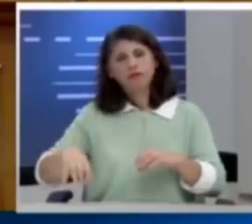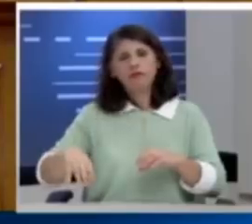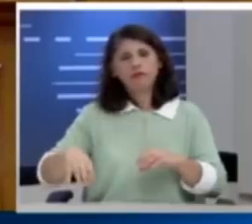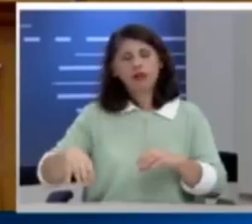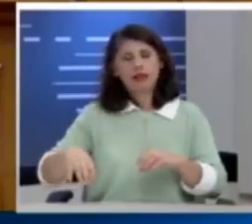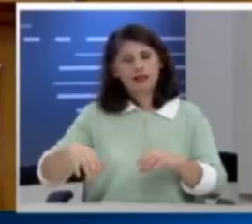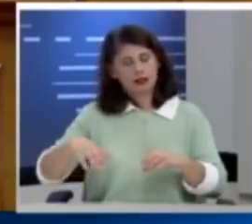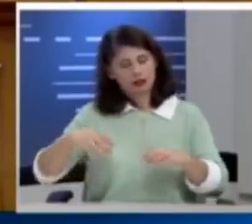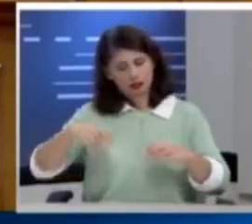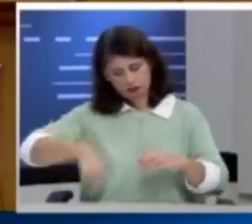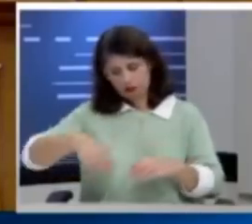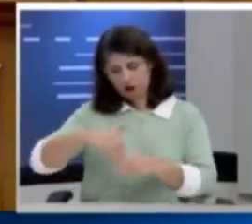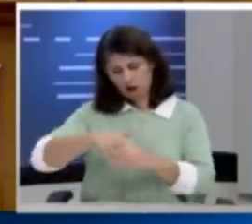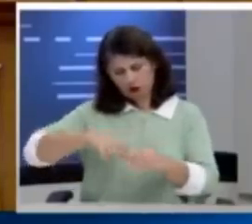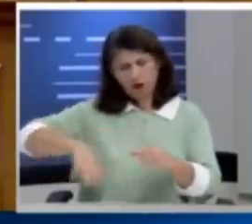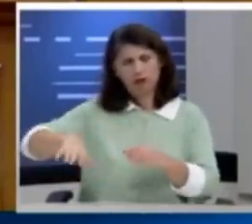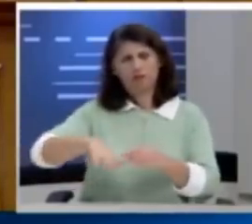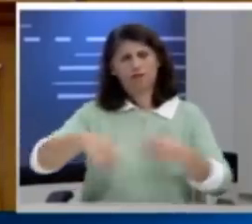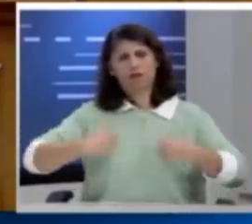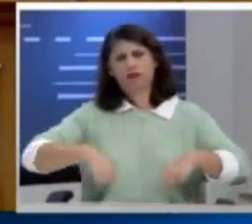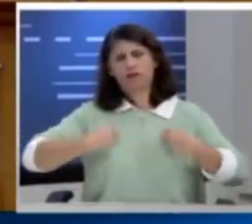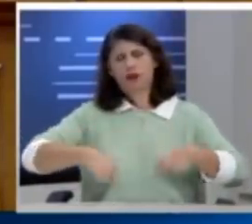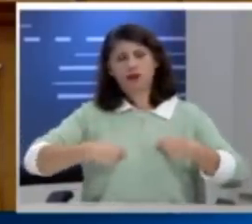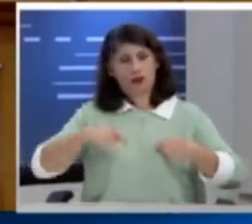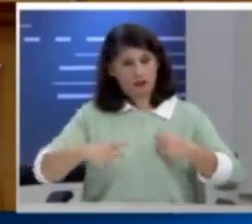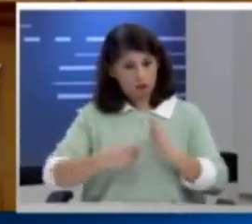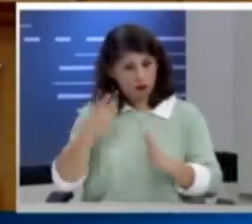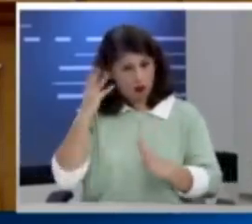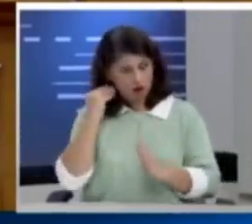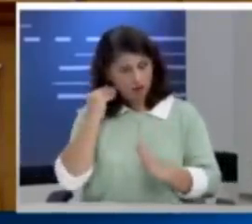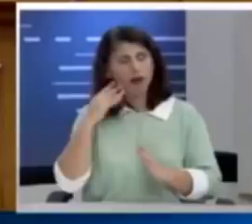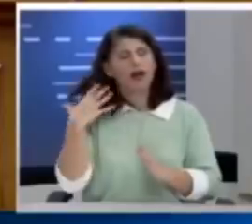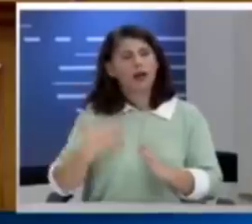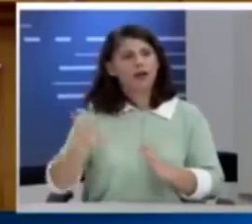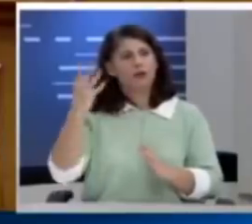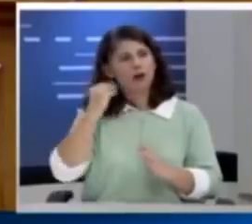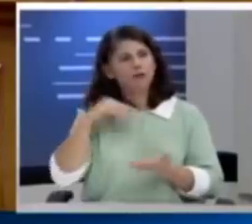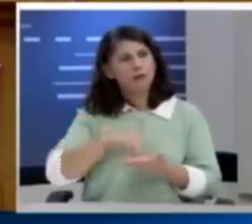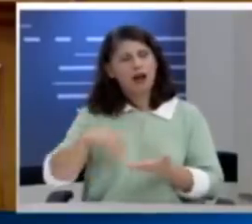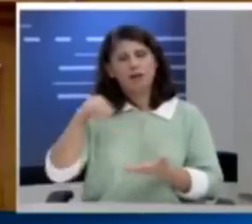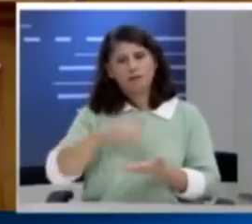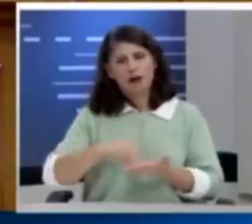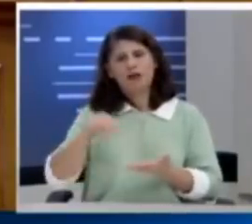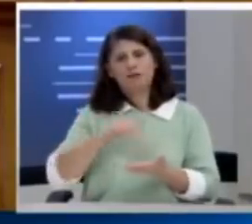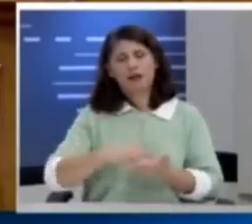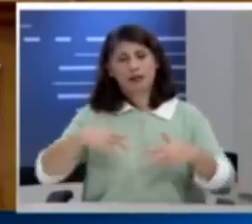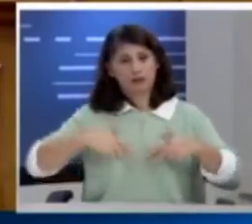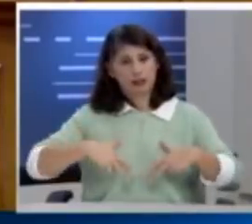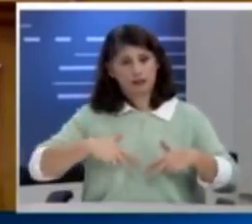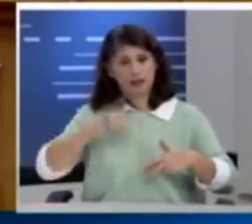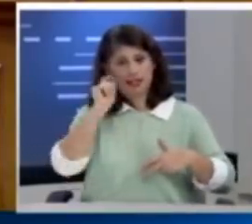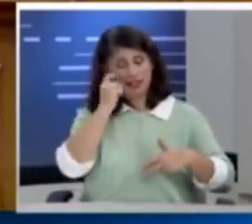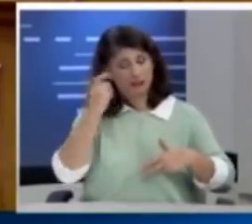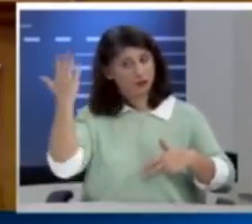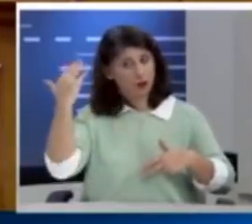τάξης. Αυτά που λέτε δεν τα ακούμε βέβαια πρώτη φορά. Τα έχουμε ξανακούσει και από την κυβέρνηση